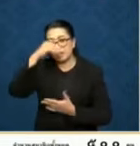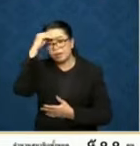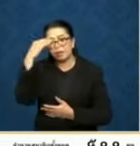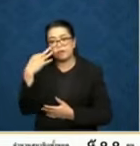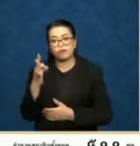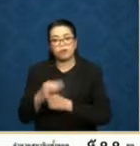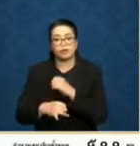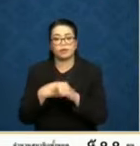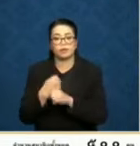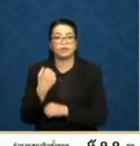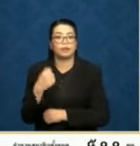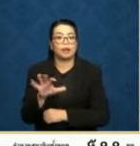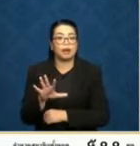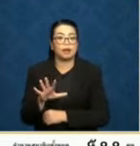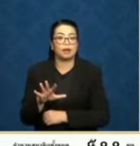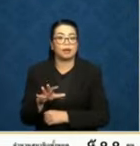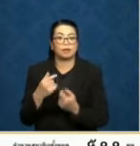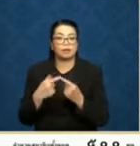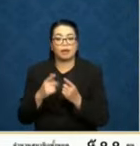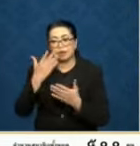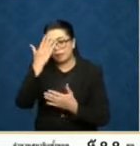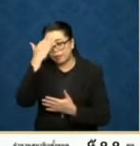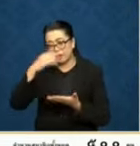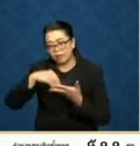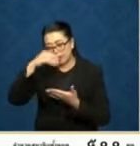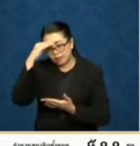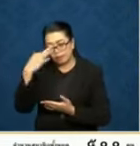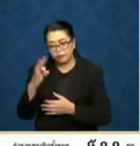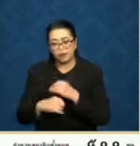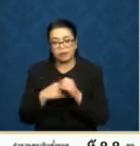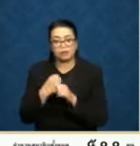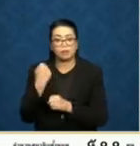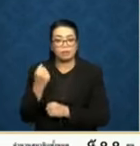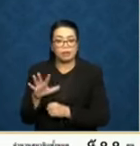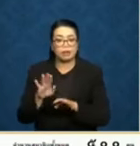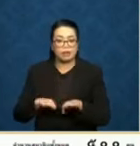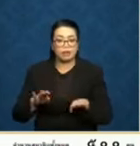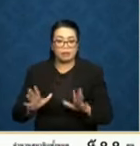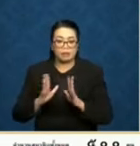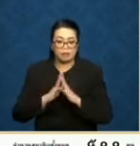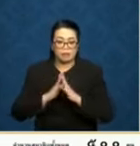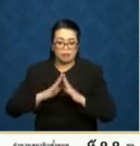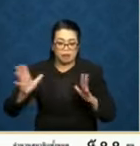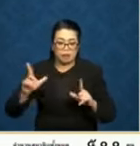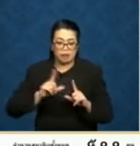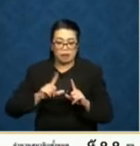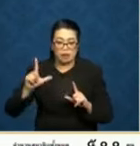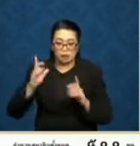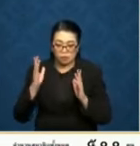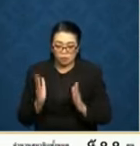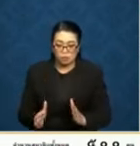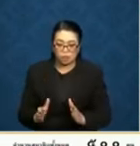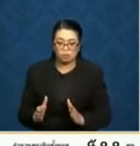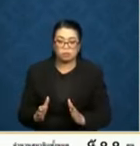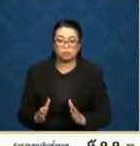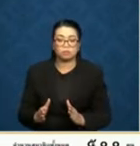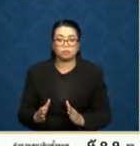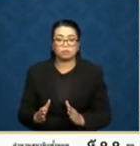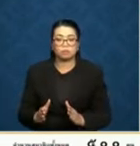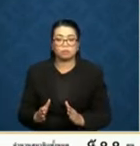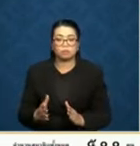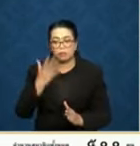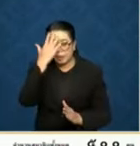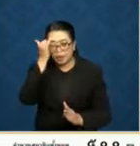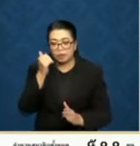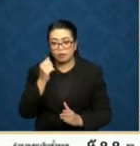15 ปี.ทำไมเรีนฟ 15ี แต่ยัมีเด็จำวนมากมเป็นล้านคนที่ต้องหลุดออกจากการศึษาในแต่ละปีละคร